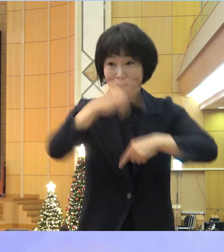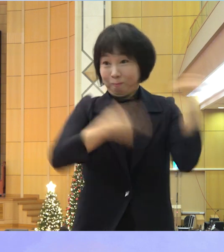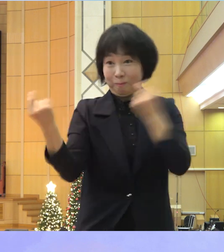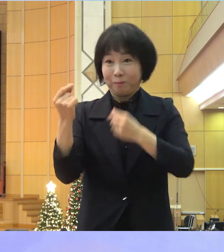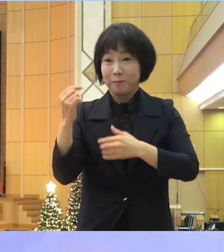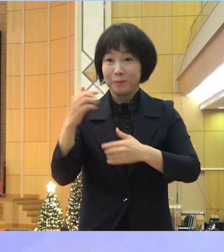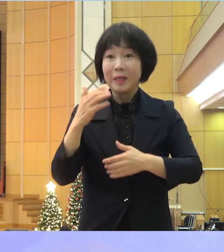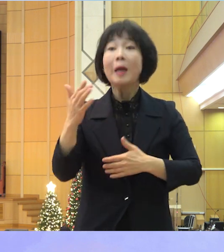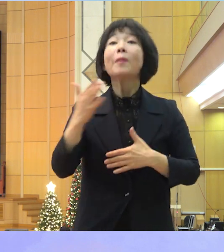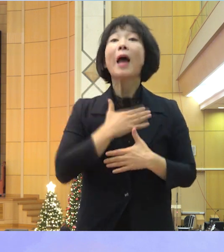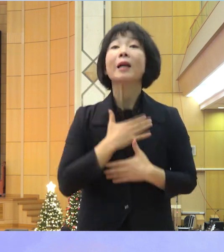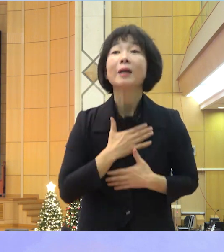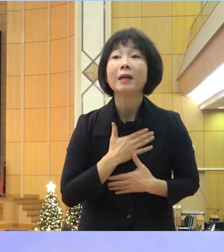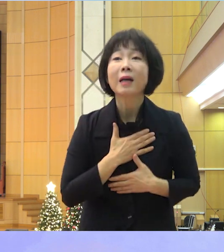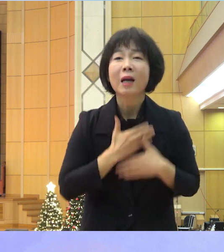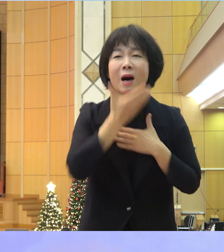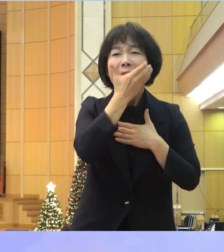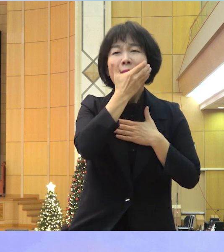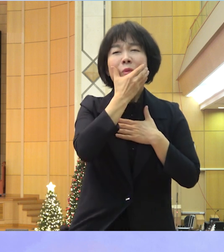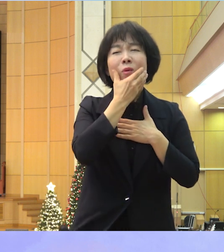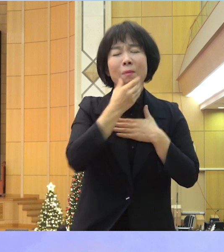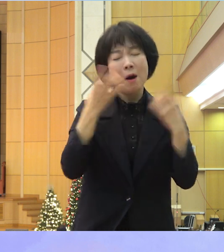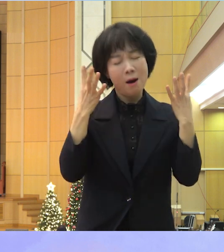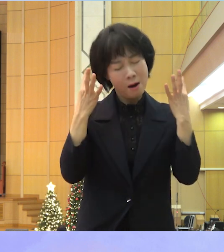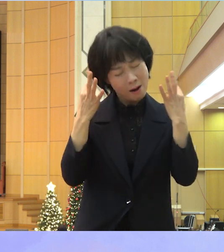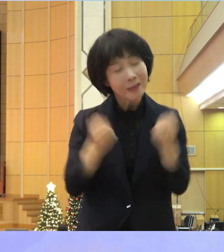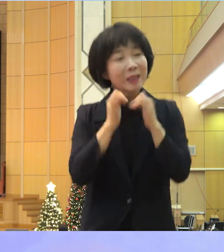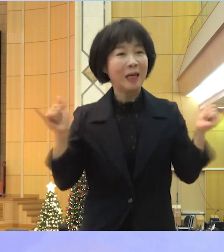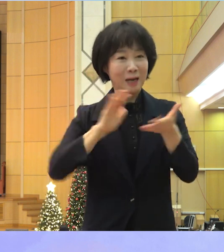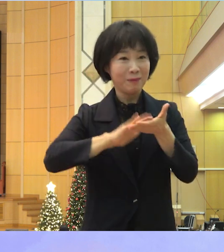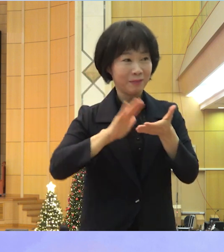다시 한번 우리는 복 있는 사람입니다.